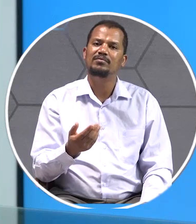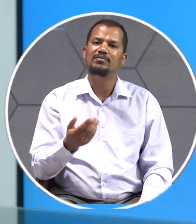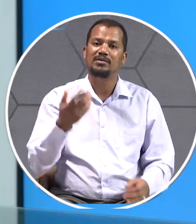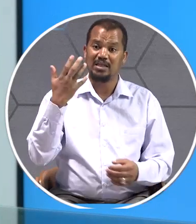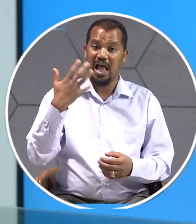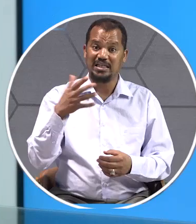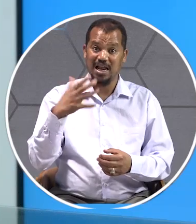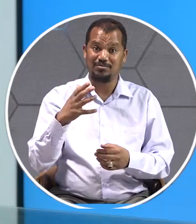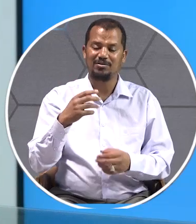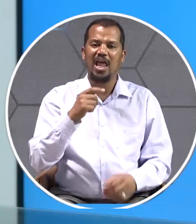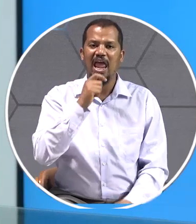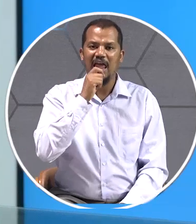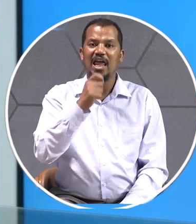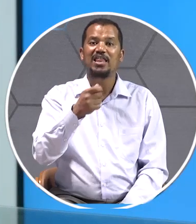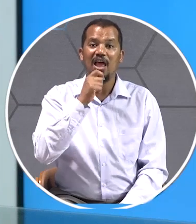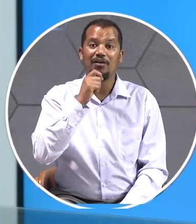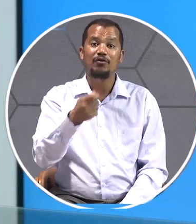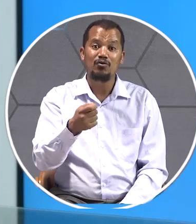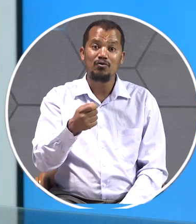15ታችን በኢንተርቪው እንደዚሁ